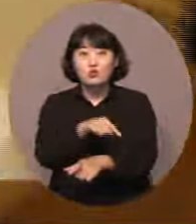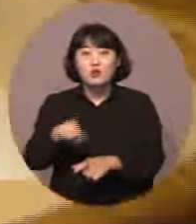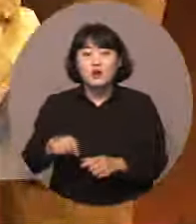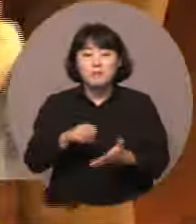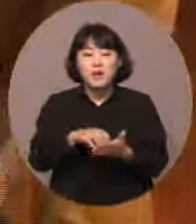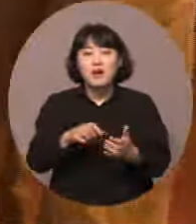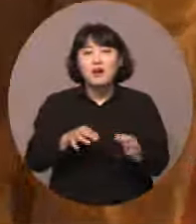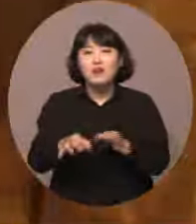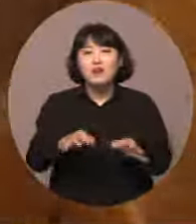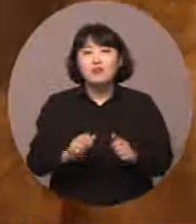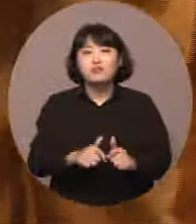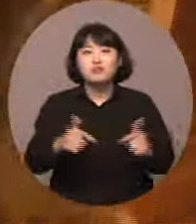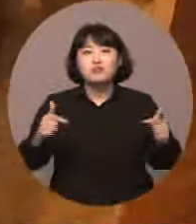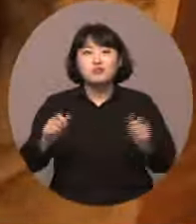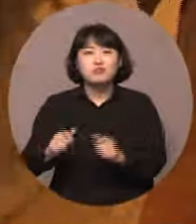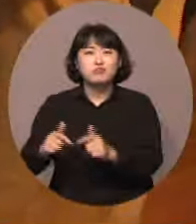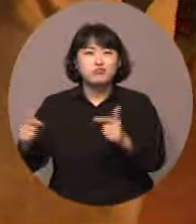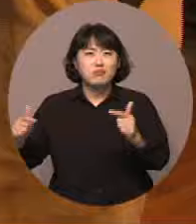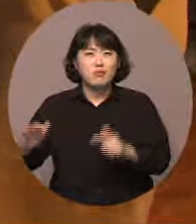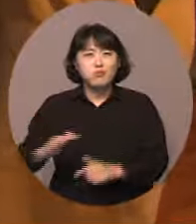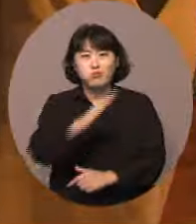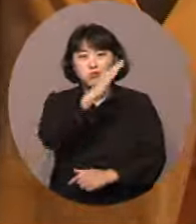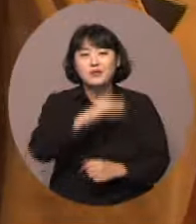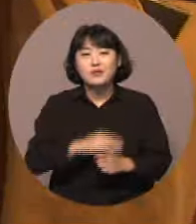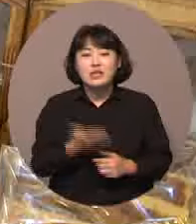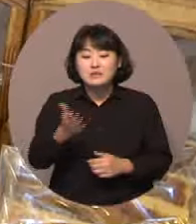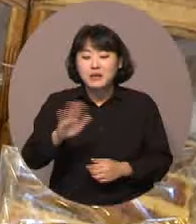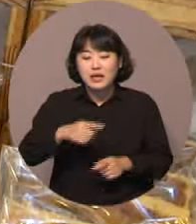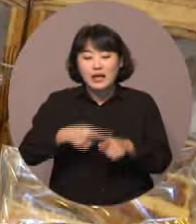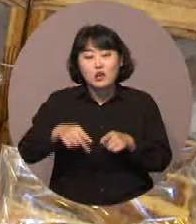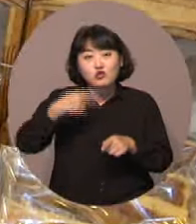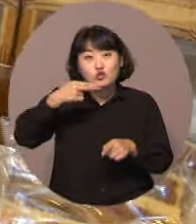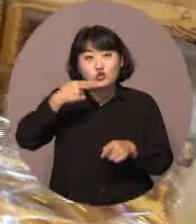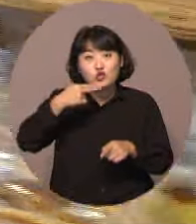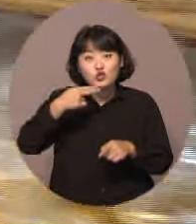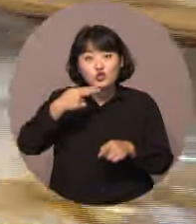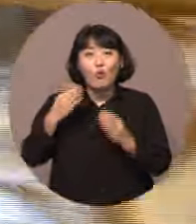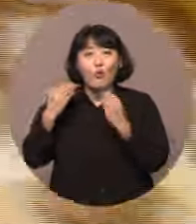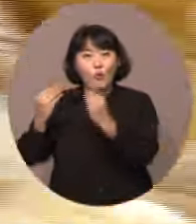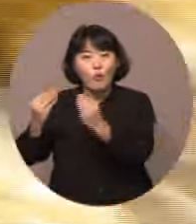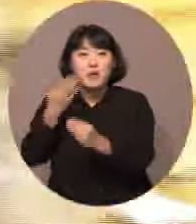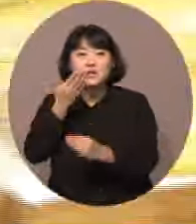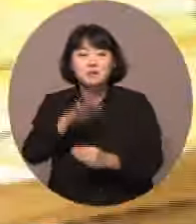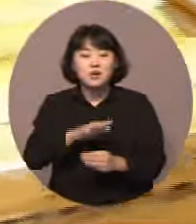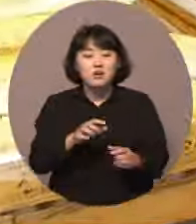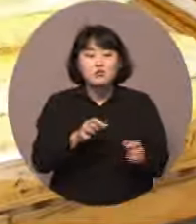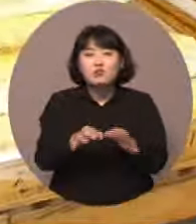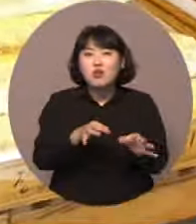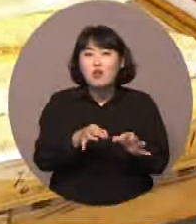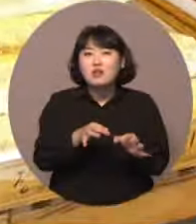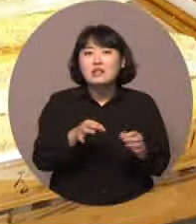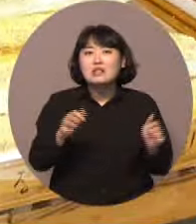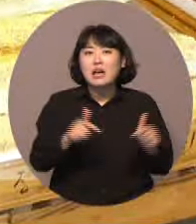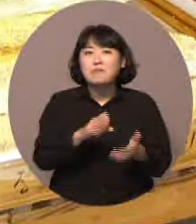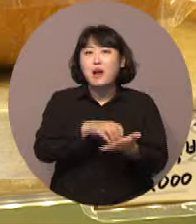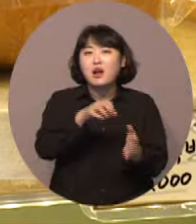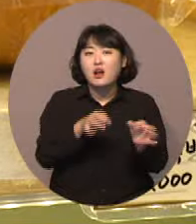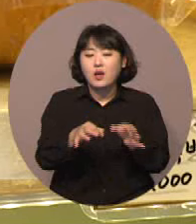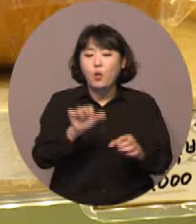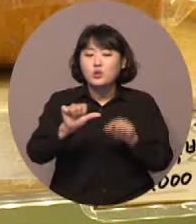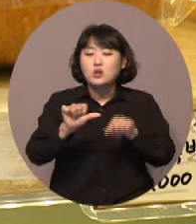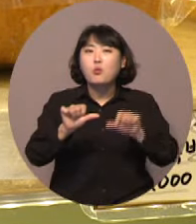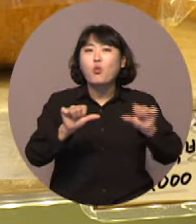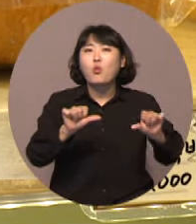빵가게 증가세가 가파릅니다. 하지만 칼국수와 달리 빵가게는 영업기간이 5.5년으로